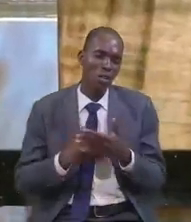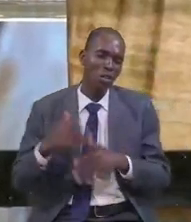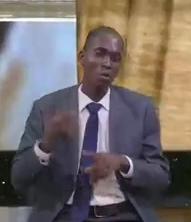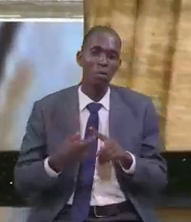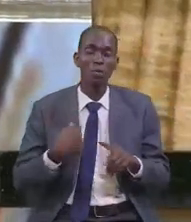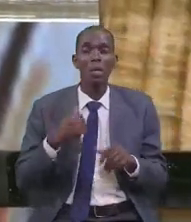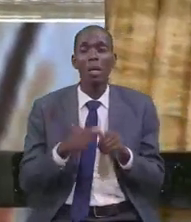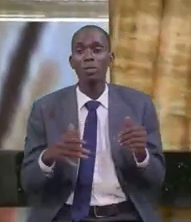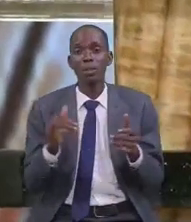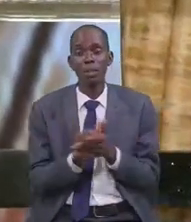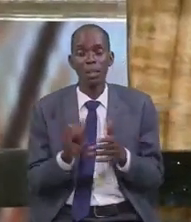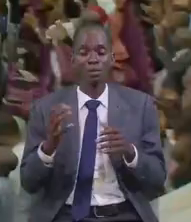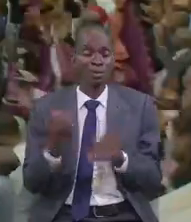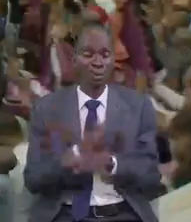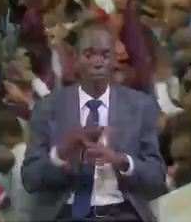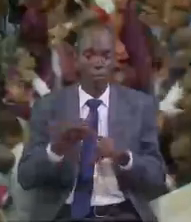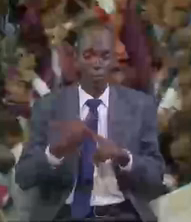je récupère ça.